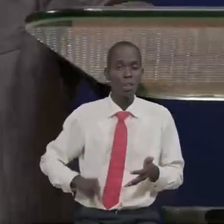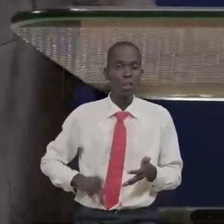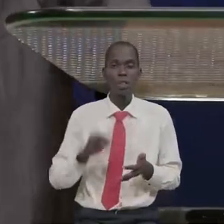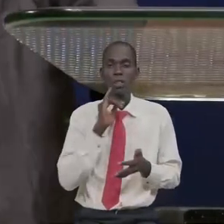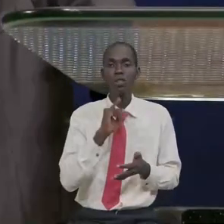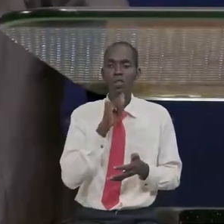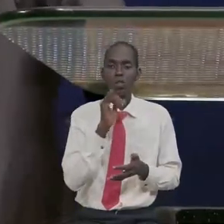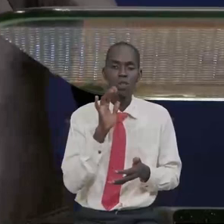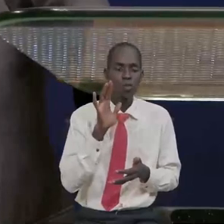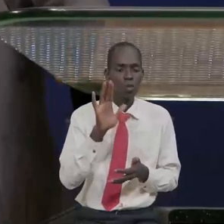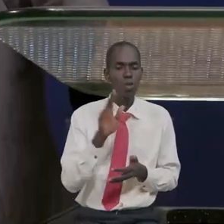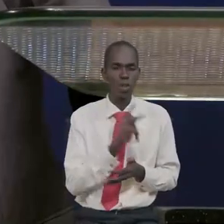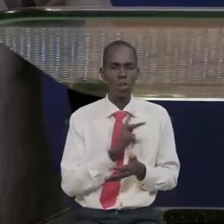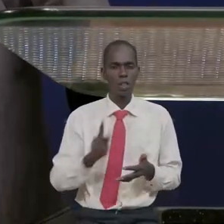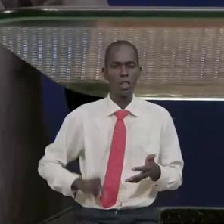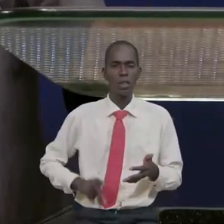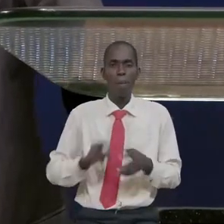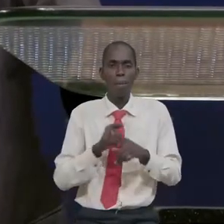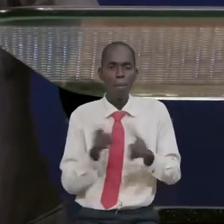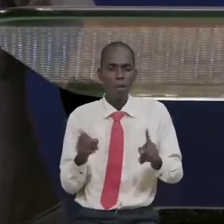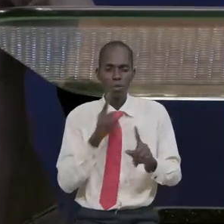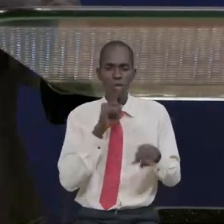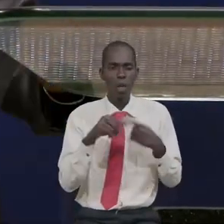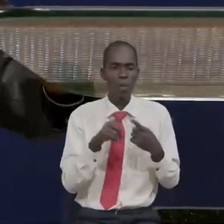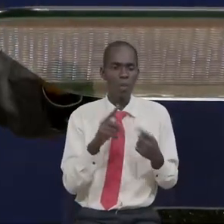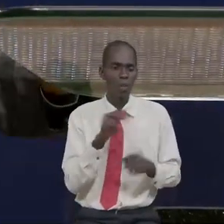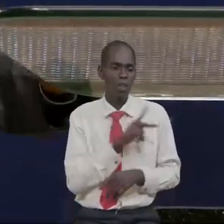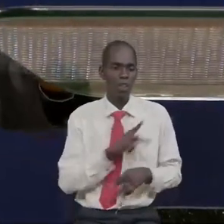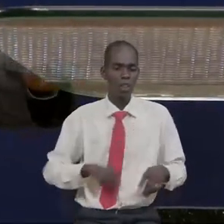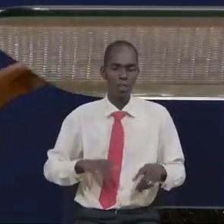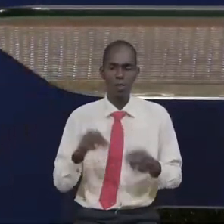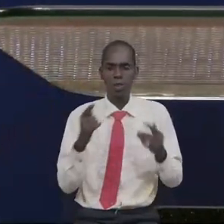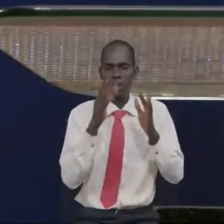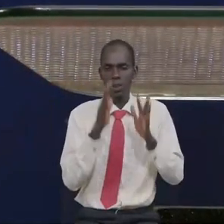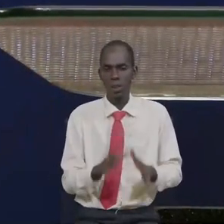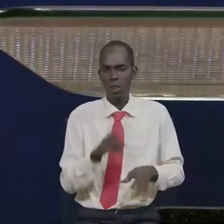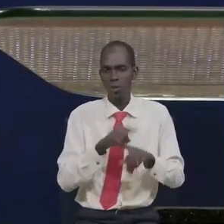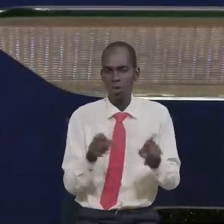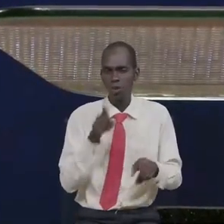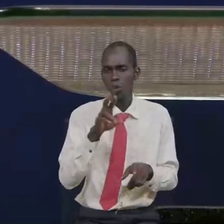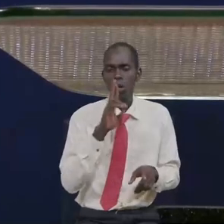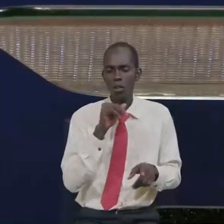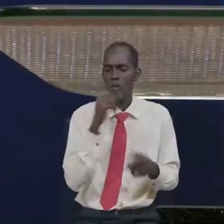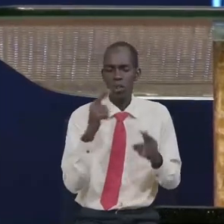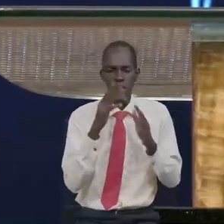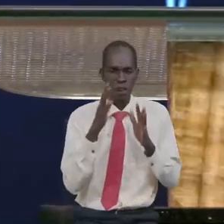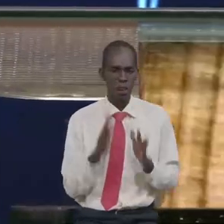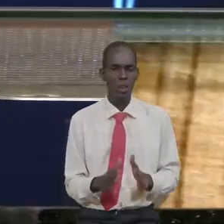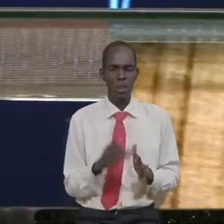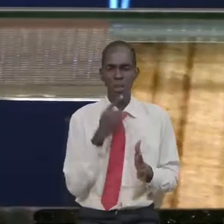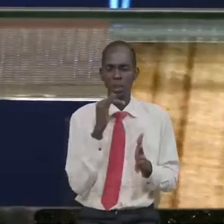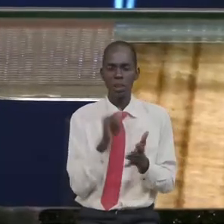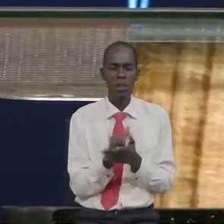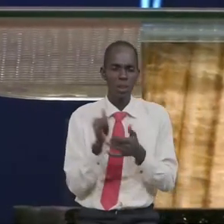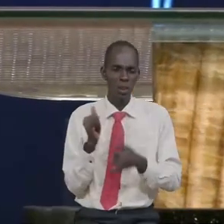Il est le roi des Babyloniens et tu n'es pas Babylonien. Et si tu regardes le roi des rois, le Seigneur des